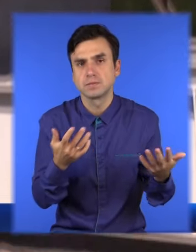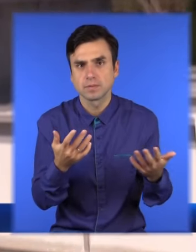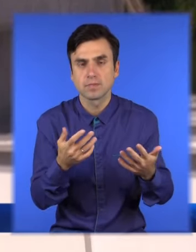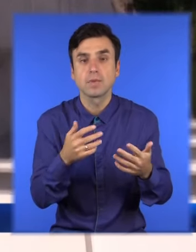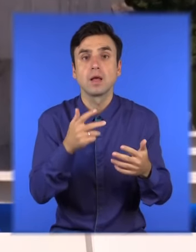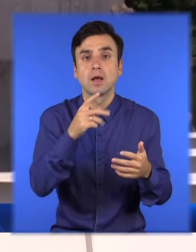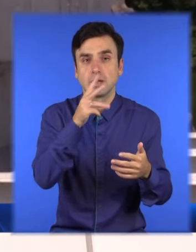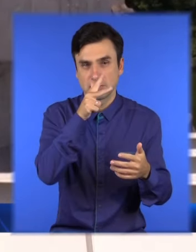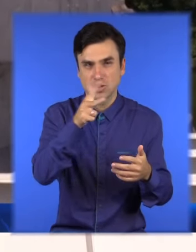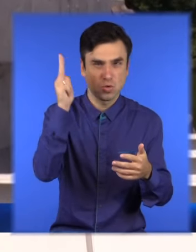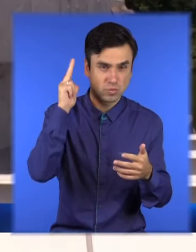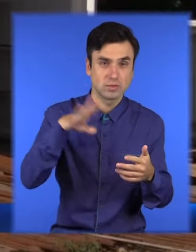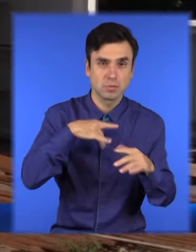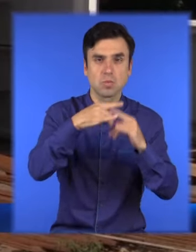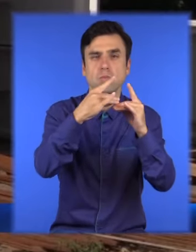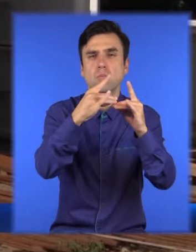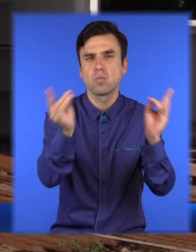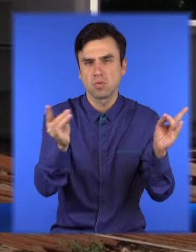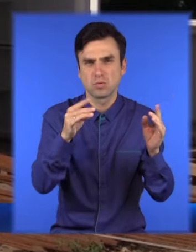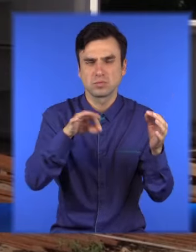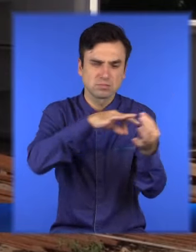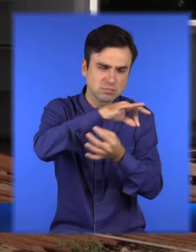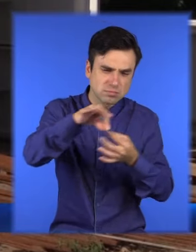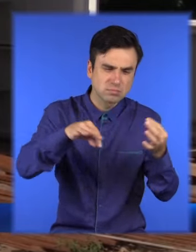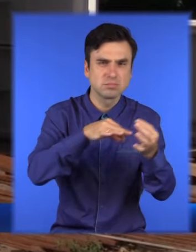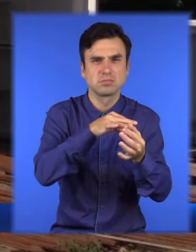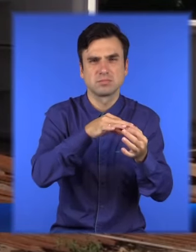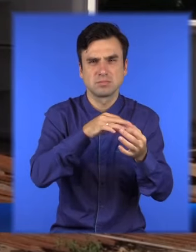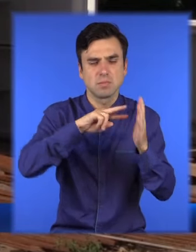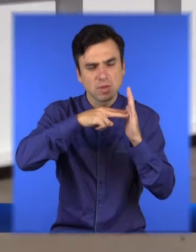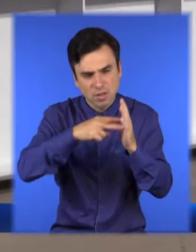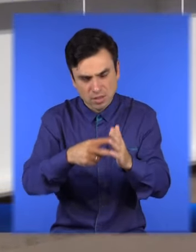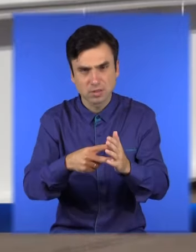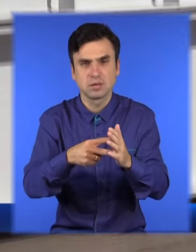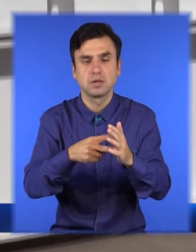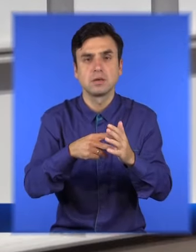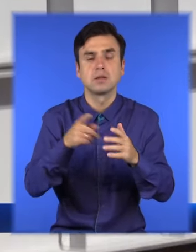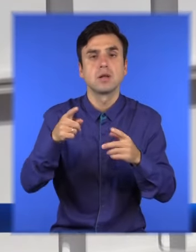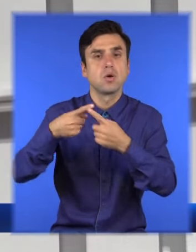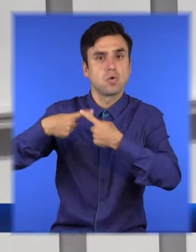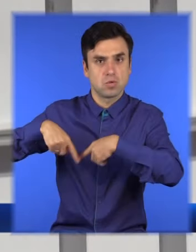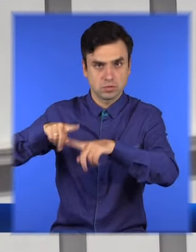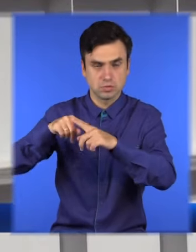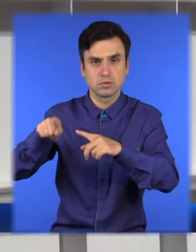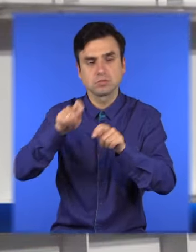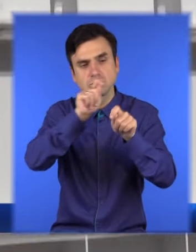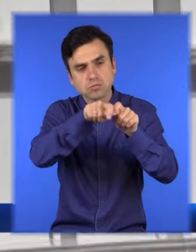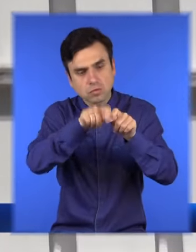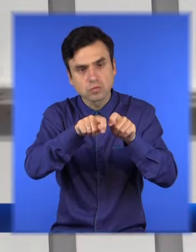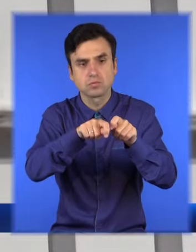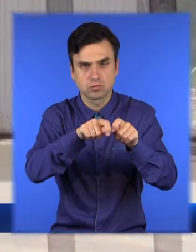усі металоконструкції споруди перевірило підприємство «Кривбасстандартметрологія». Воно ж і надало відповідну